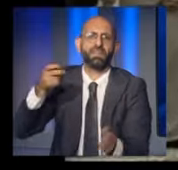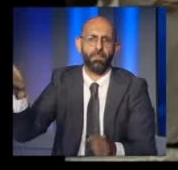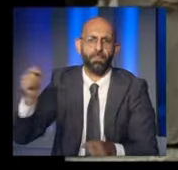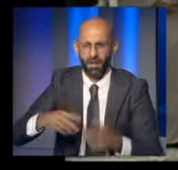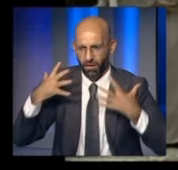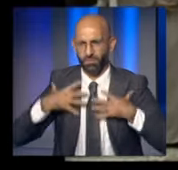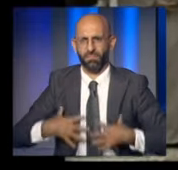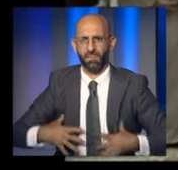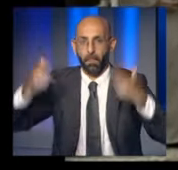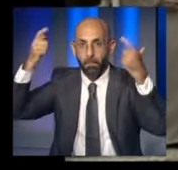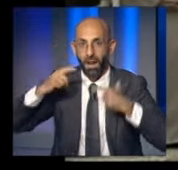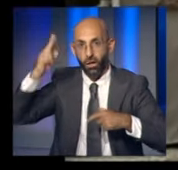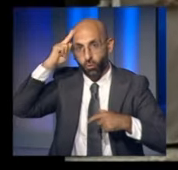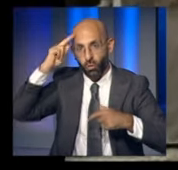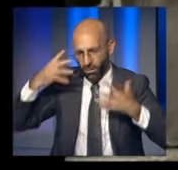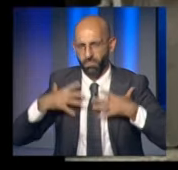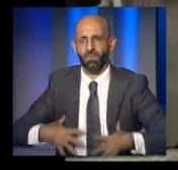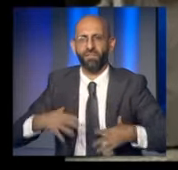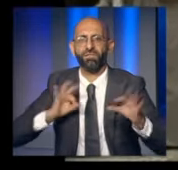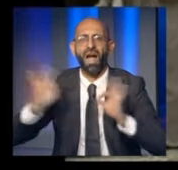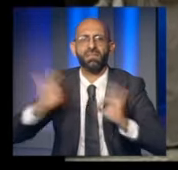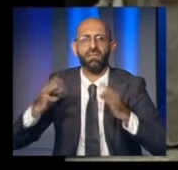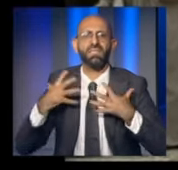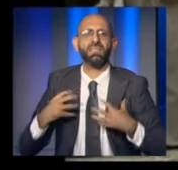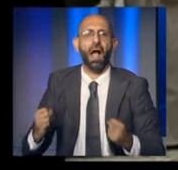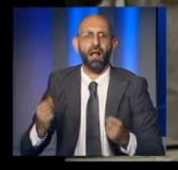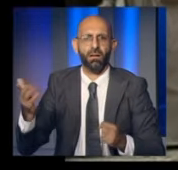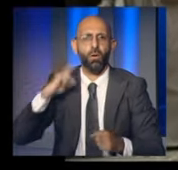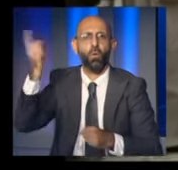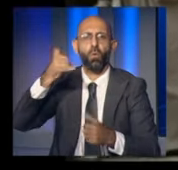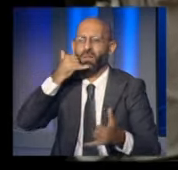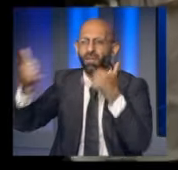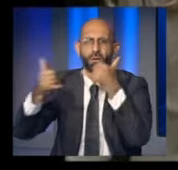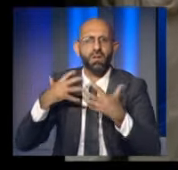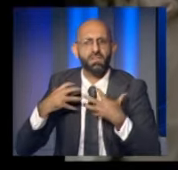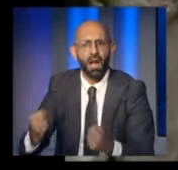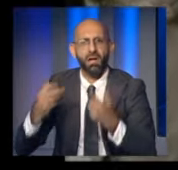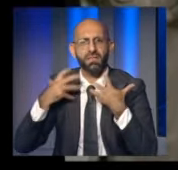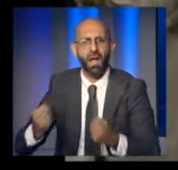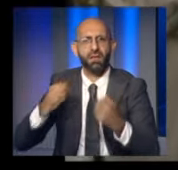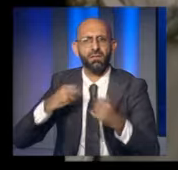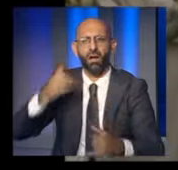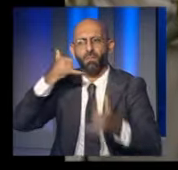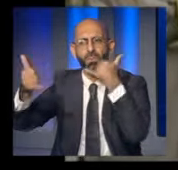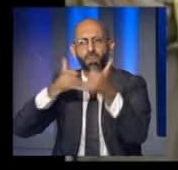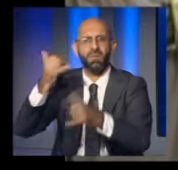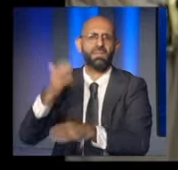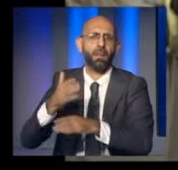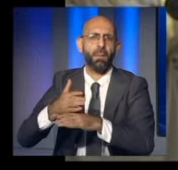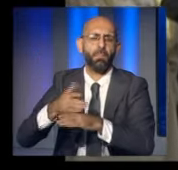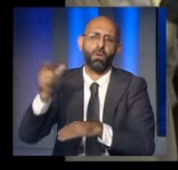الحرارة وألما في المفاصل. وارتأى الفريق الطبي المعالج عمل بعض الفحوص لتشخيص الحالة